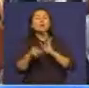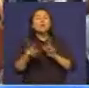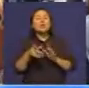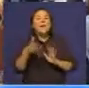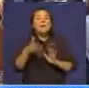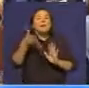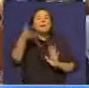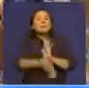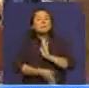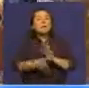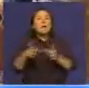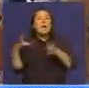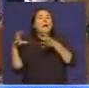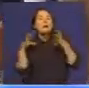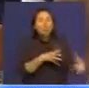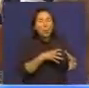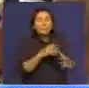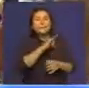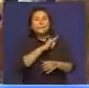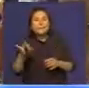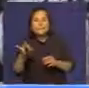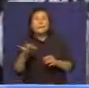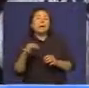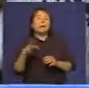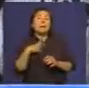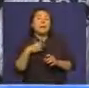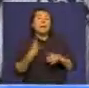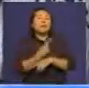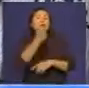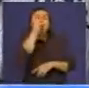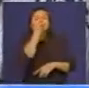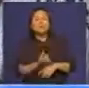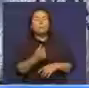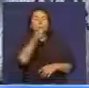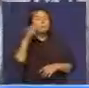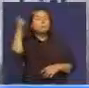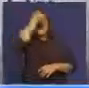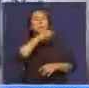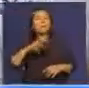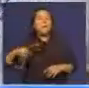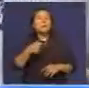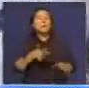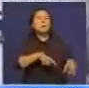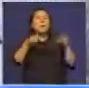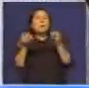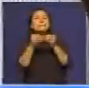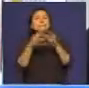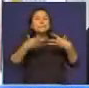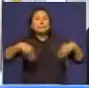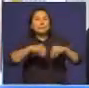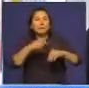возмещение расходов на проезд и средства на первичную адаптацию. Отметим, что в прошлом году из Мангистау переехали 10 семей.